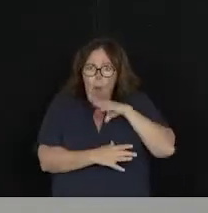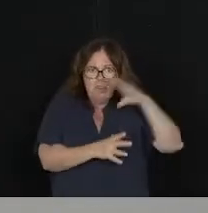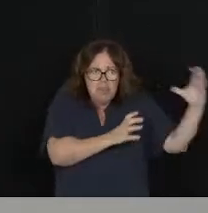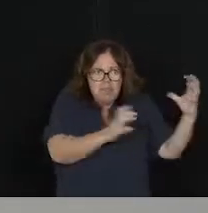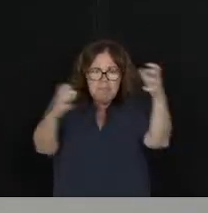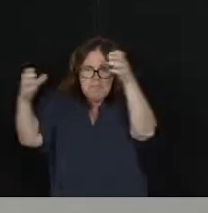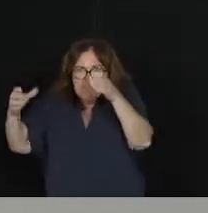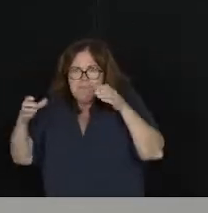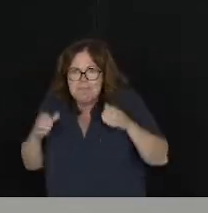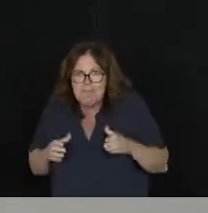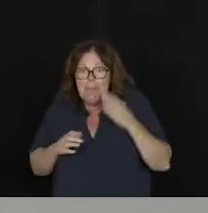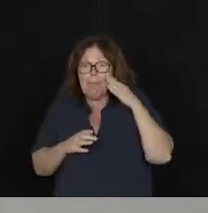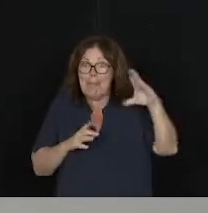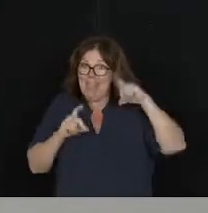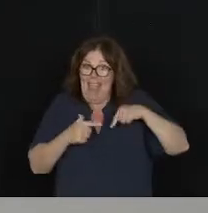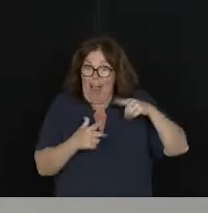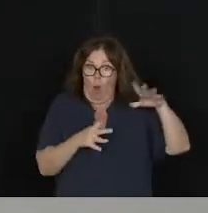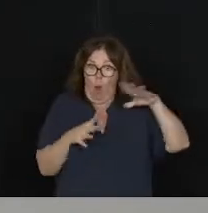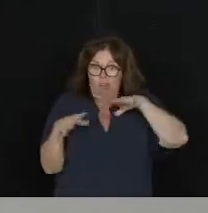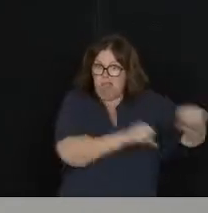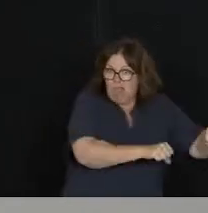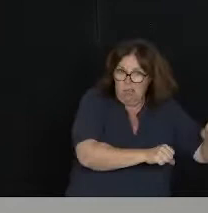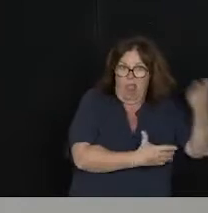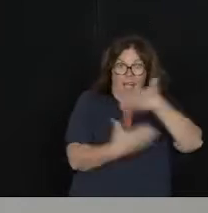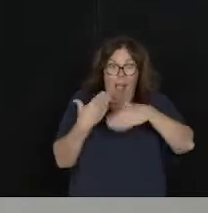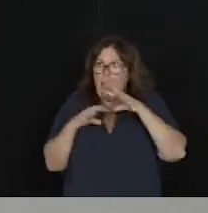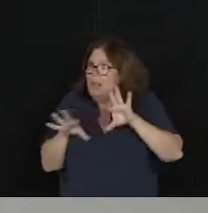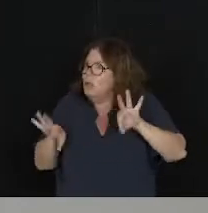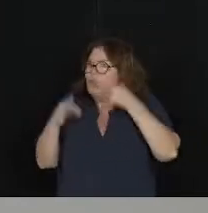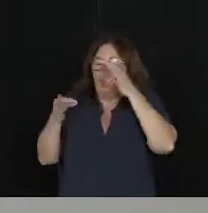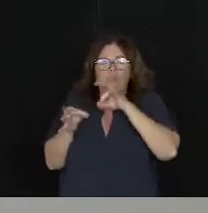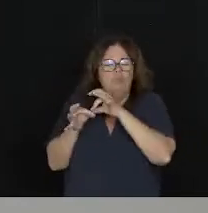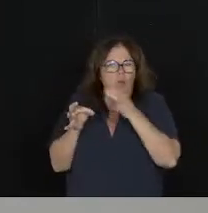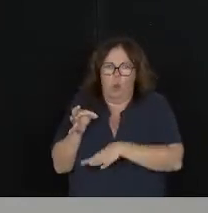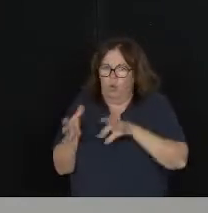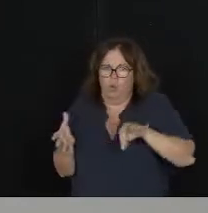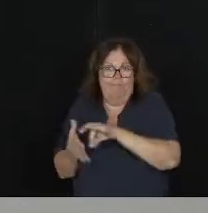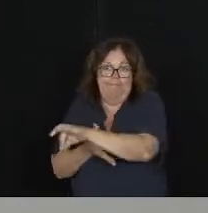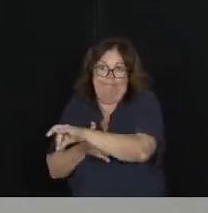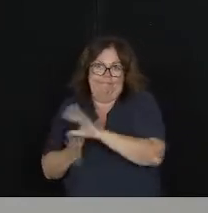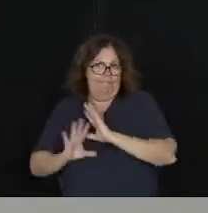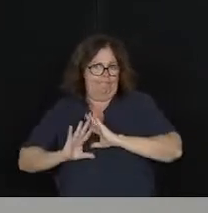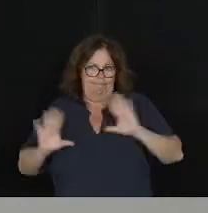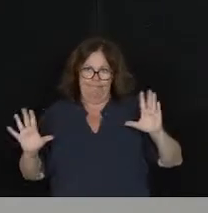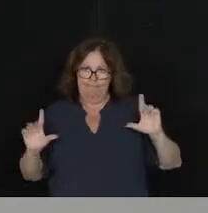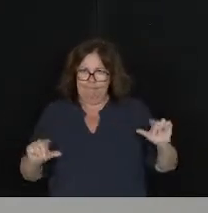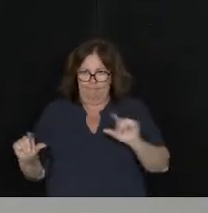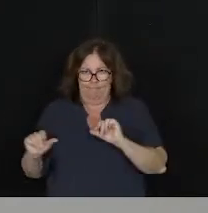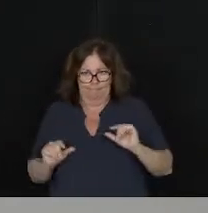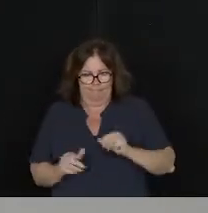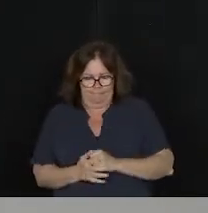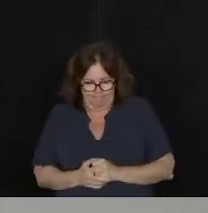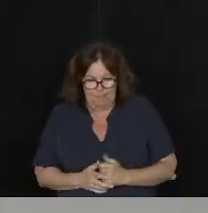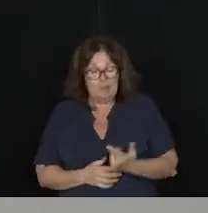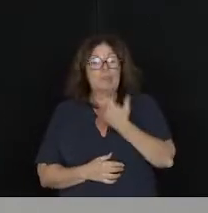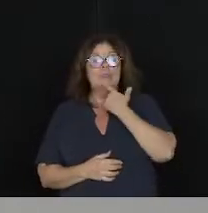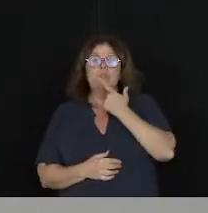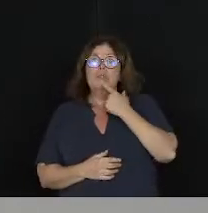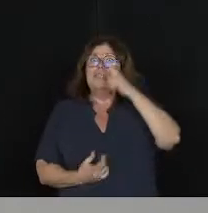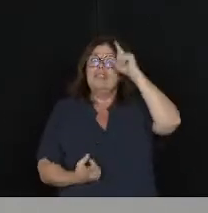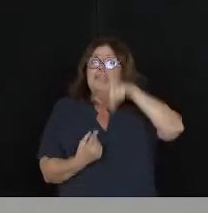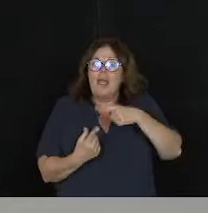quand les écoles sont réquisitionnées. C'est d'ailleurs probablement au prisme de cet impératif anthropologique, hein, maintenir